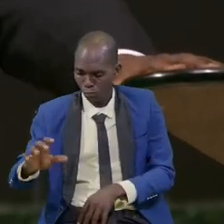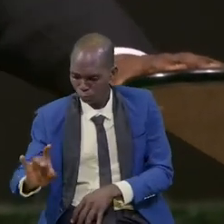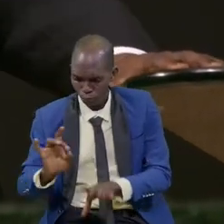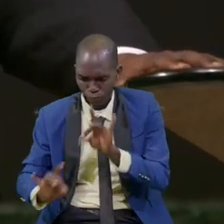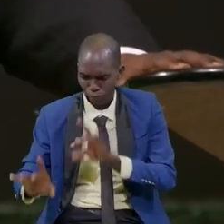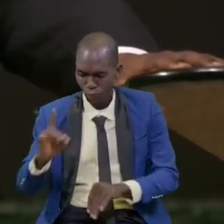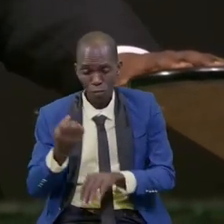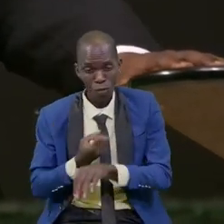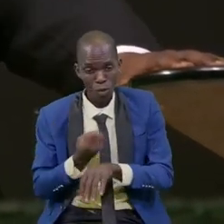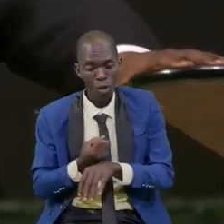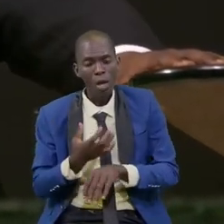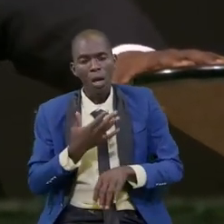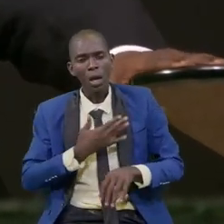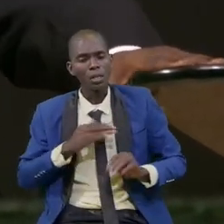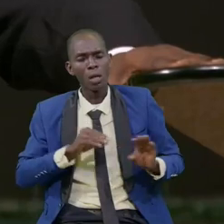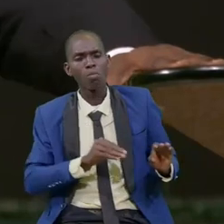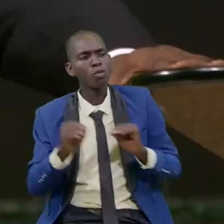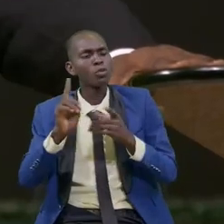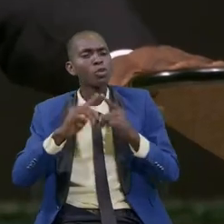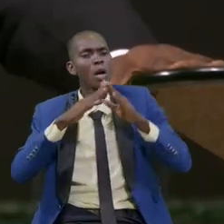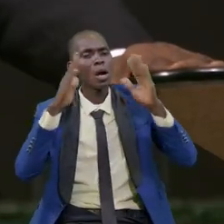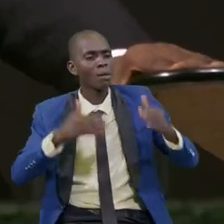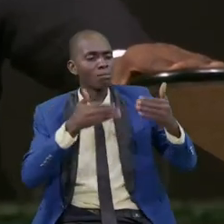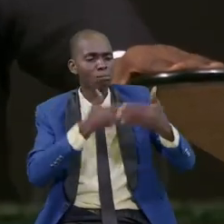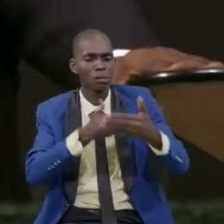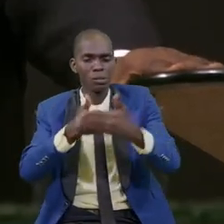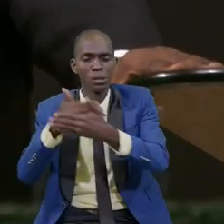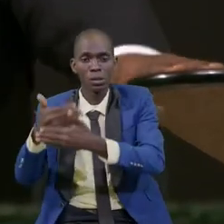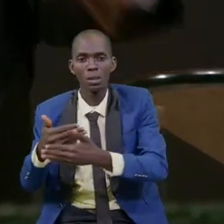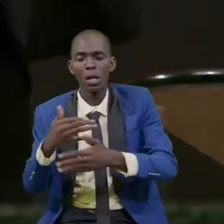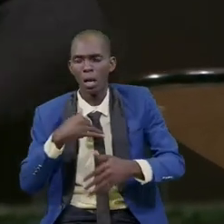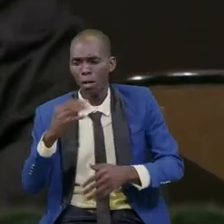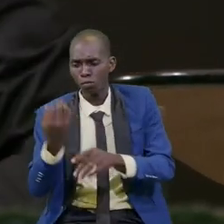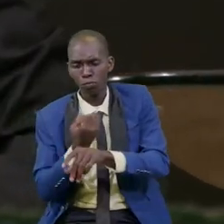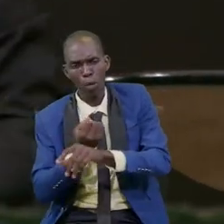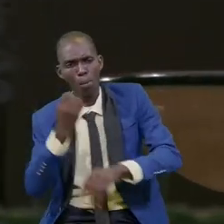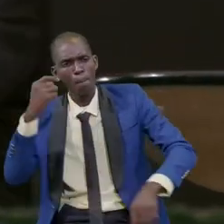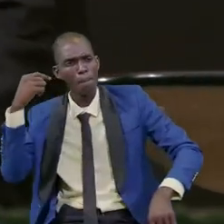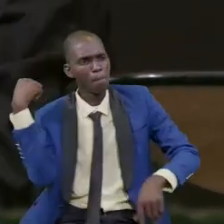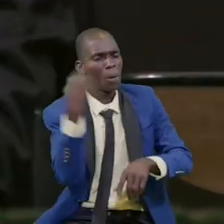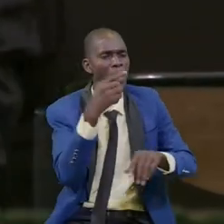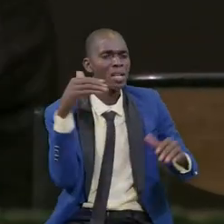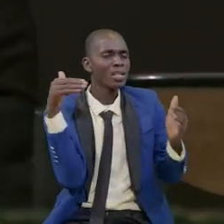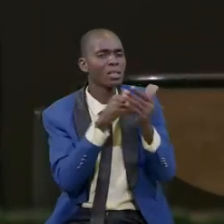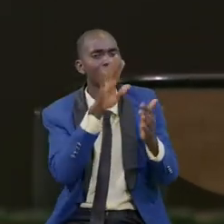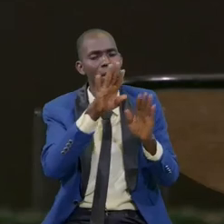voisinage, alors je casse toutes leurs fenêtres. Je jette les cailloux, je brise leurs